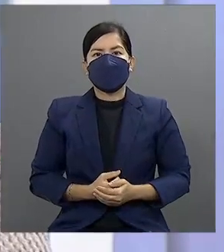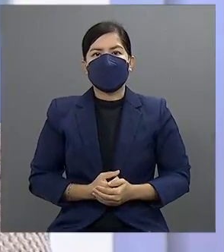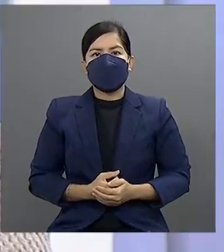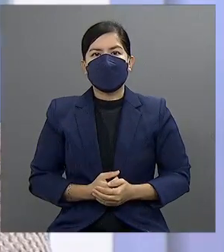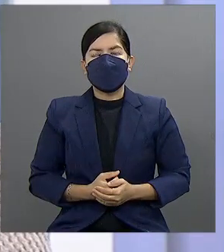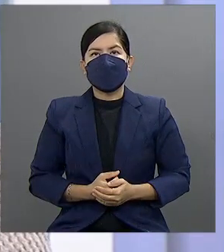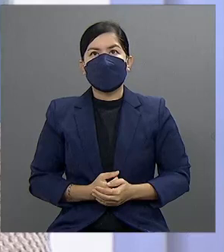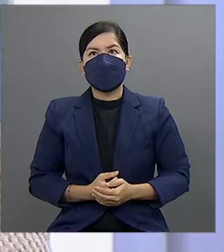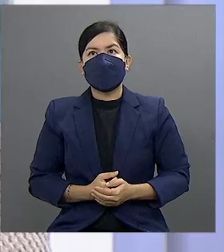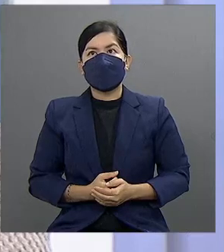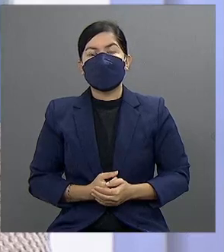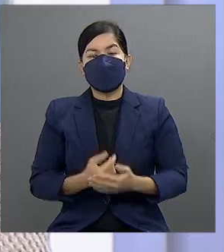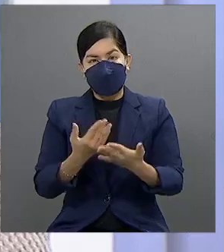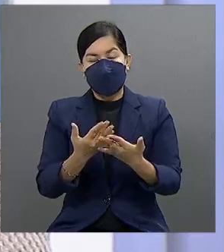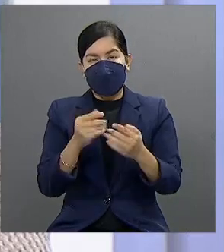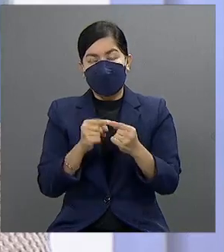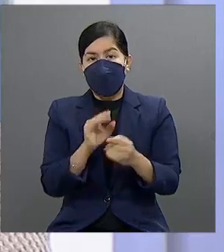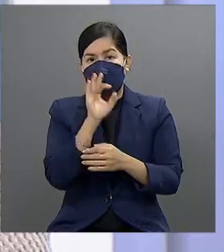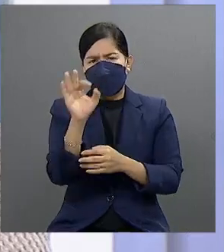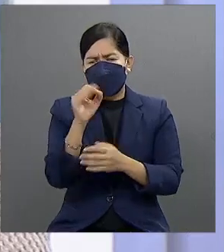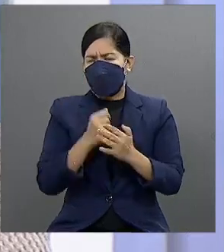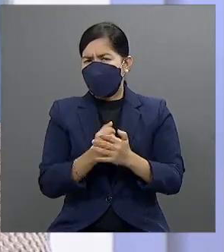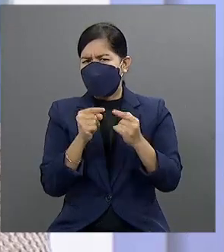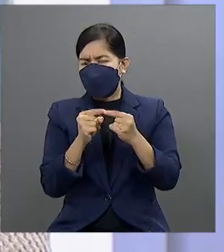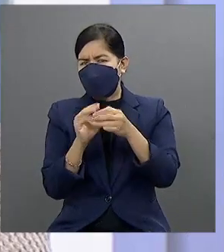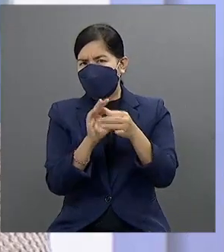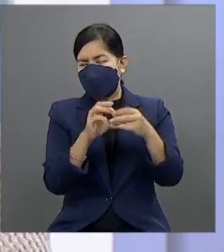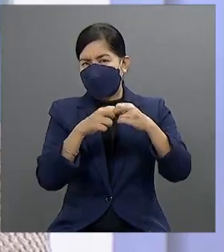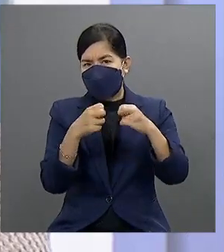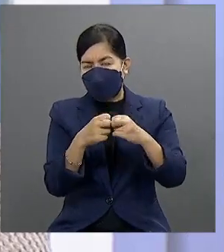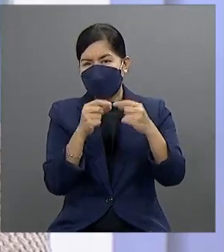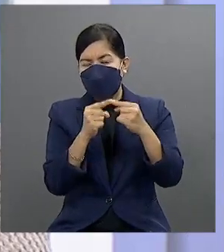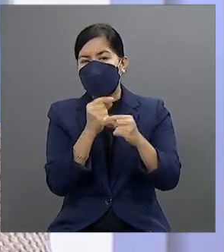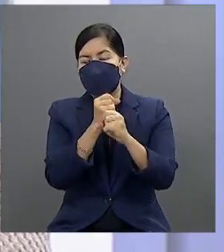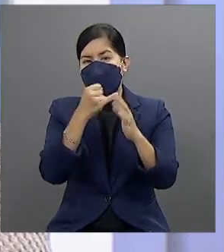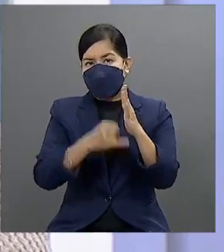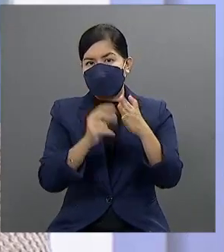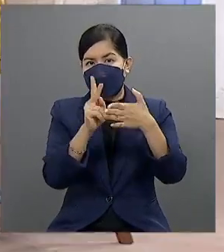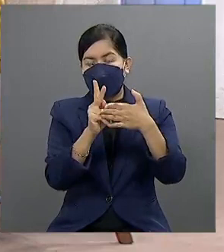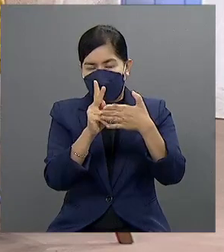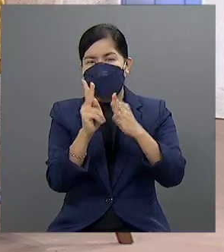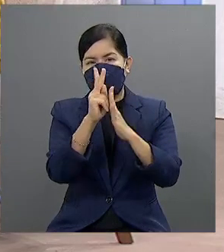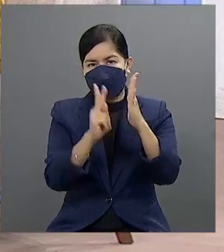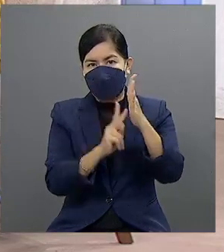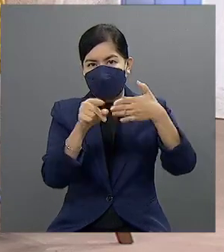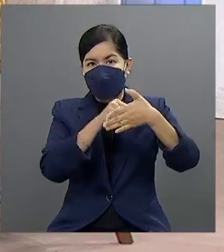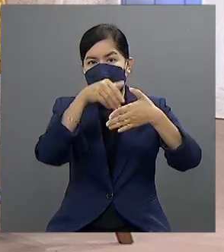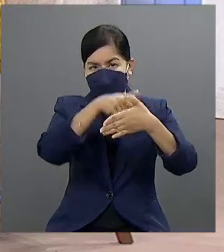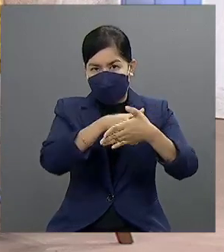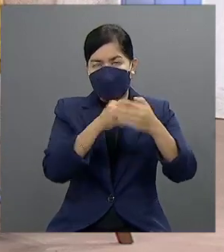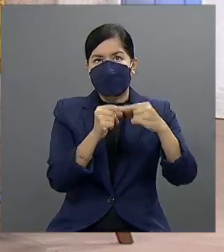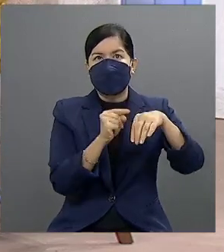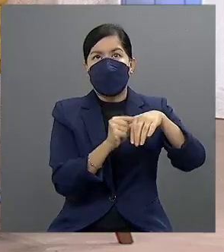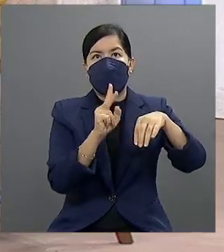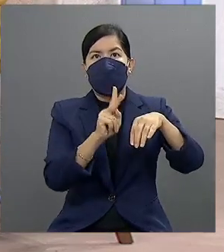การร้องเรียนแบบออนไลน์ก็เป็นอีกหนึ่งหนทางที่น่าสนใจนะซึ่งทางกกต.เองมีแอปพลิเคชันตาสับปะรดนี่เลย โหลดไว้แล้ว